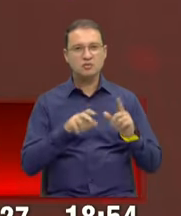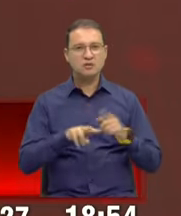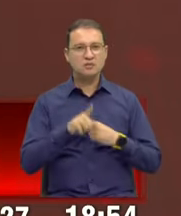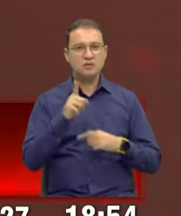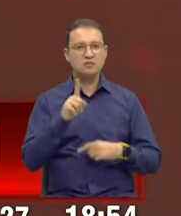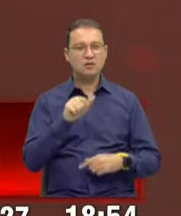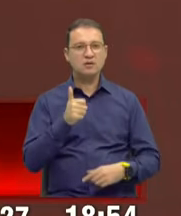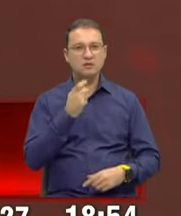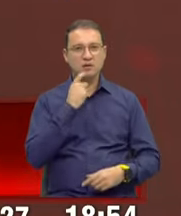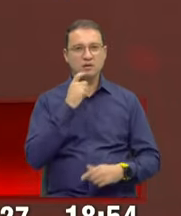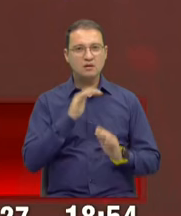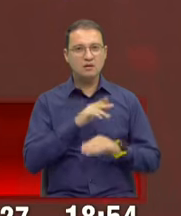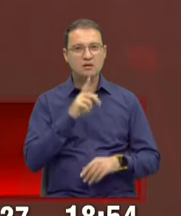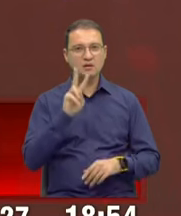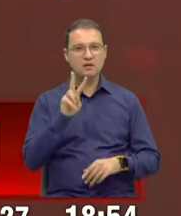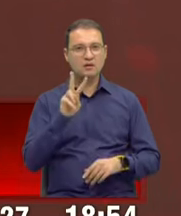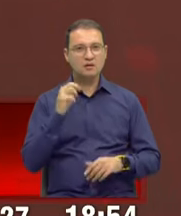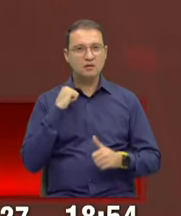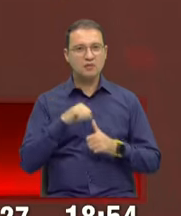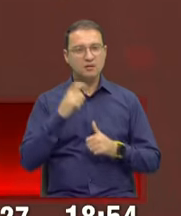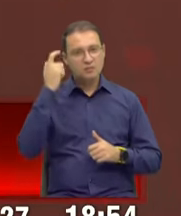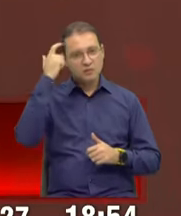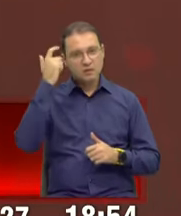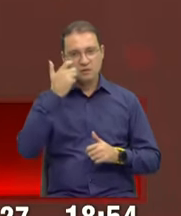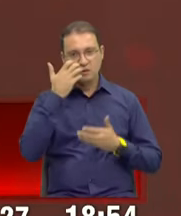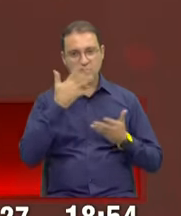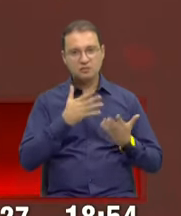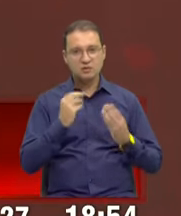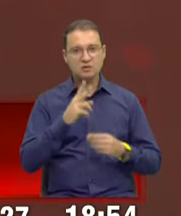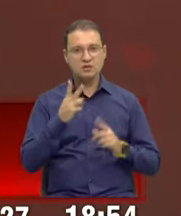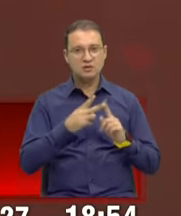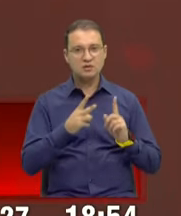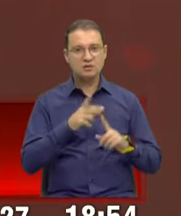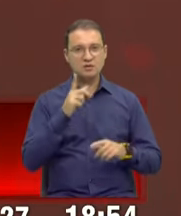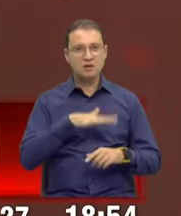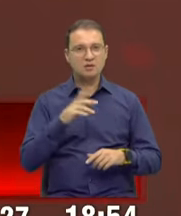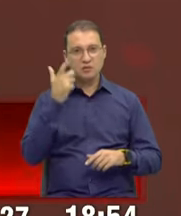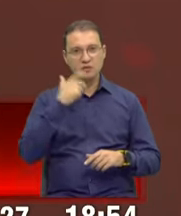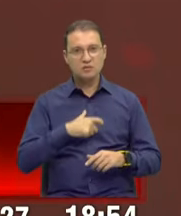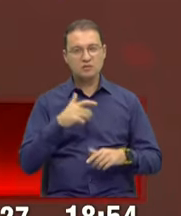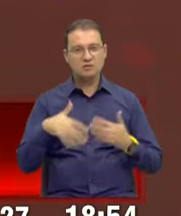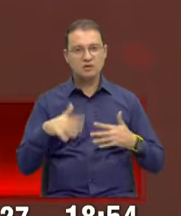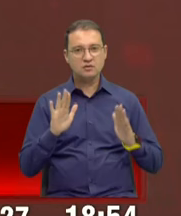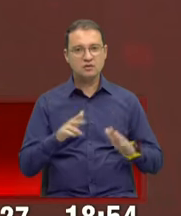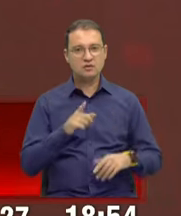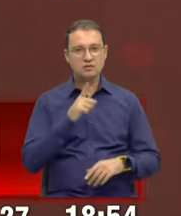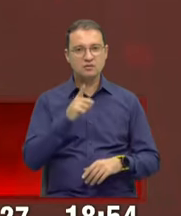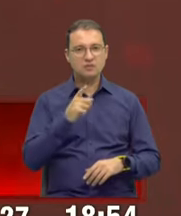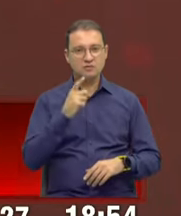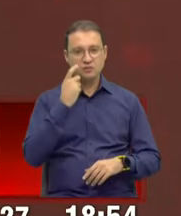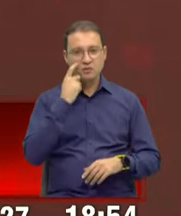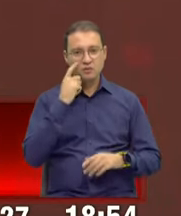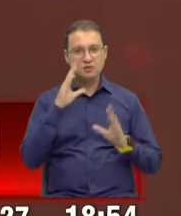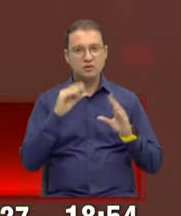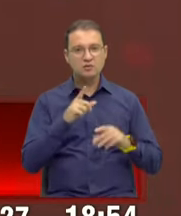Yılmaz. 16 yıllık hayatında iki kez beyin kanaması geçirdi. İkinci de tüm vücudu tamamen felçti. Gözlerini